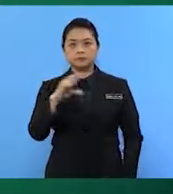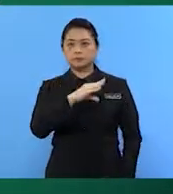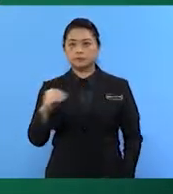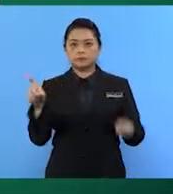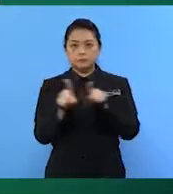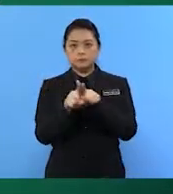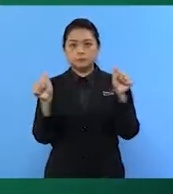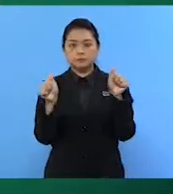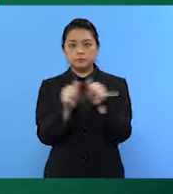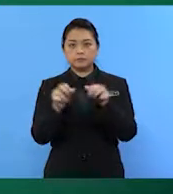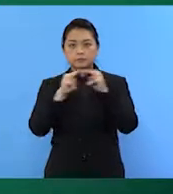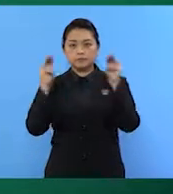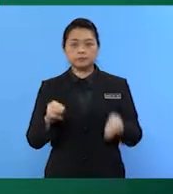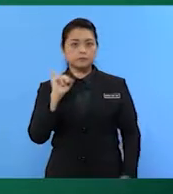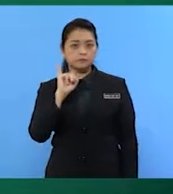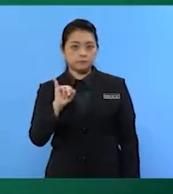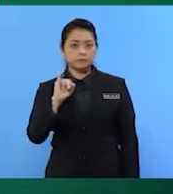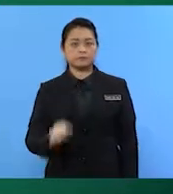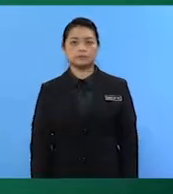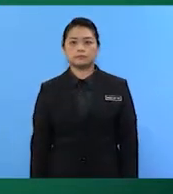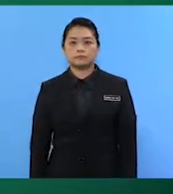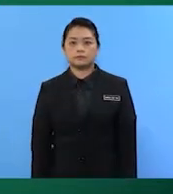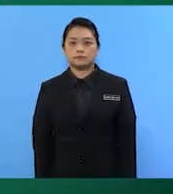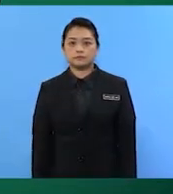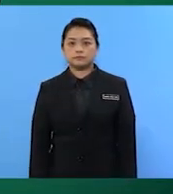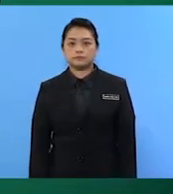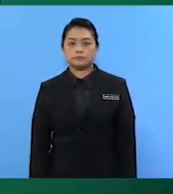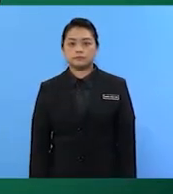sama dengan matriks identiti.